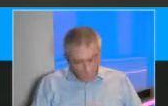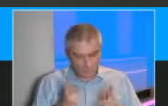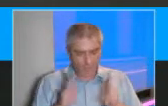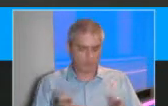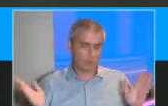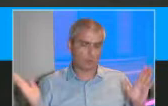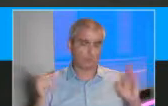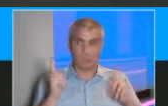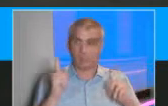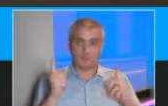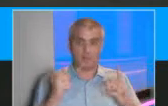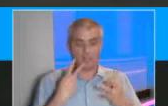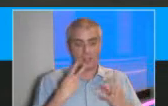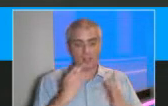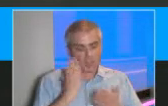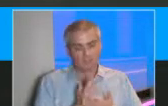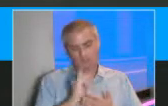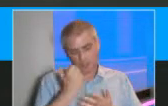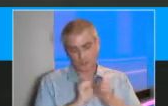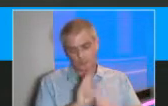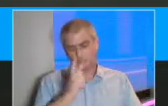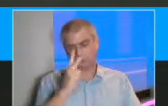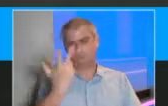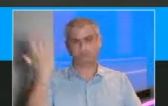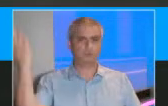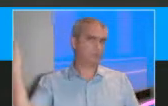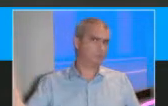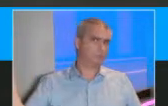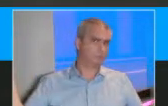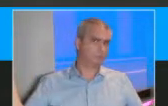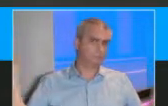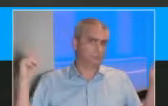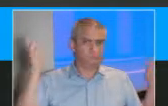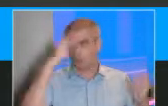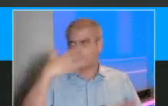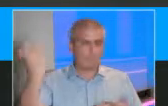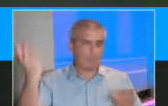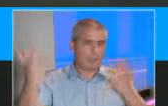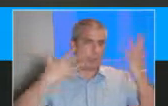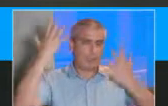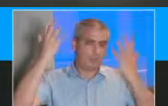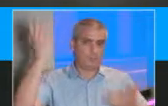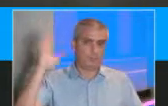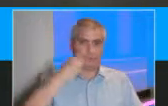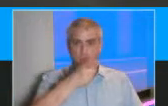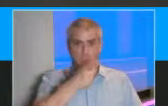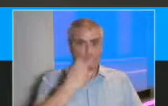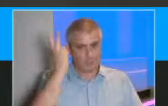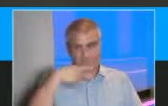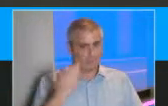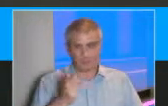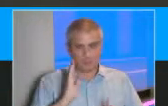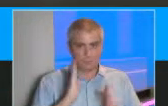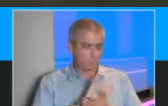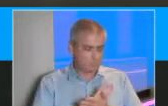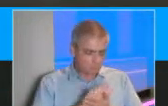פתוחה. אבל הדיפולט הוא כן לתמוך גם בשנייה ושלישית, ולכן לא מבינה איך שאתה פרשנת את זה. זה